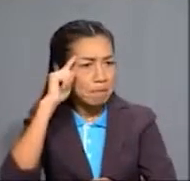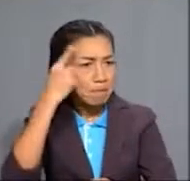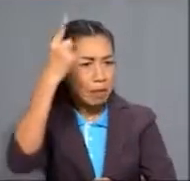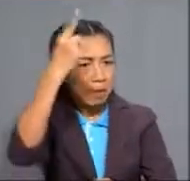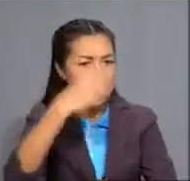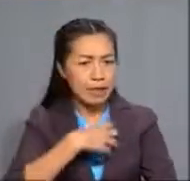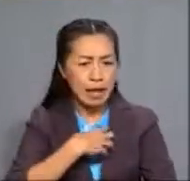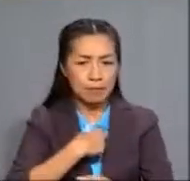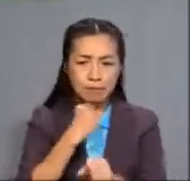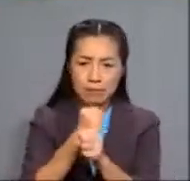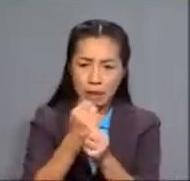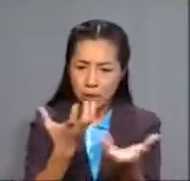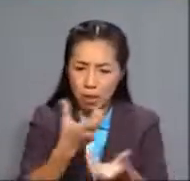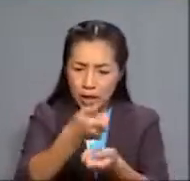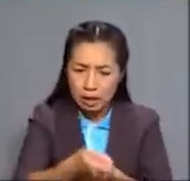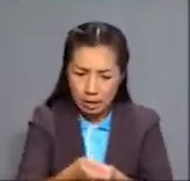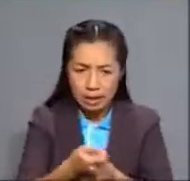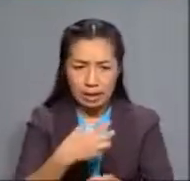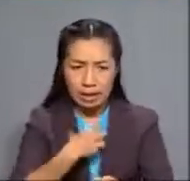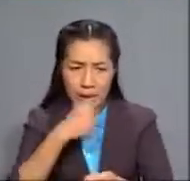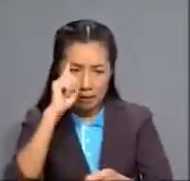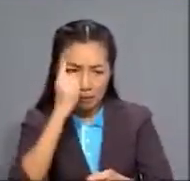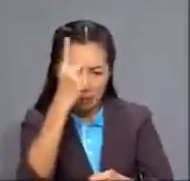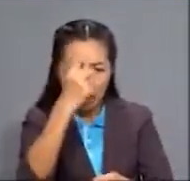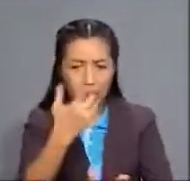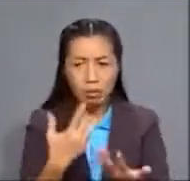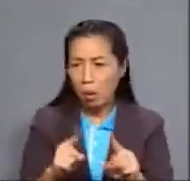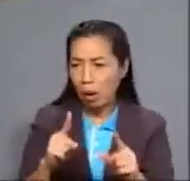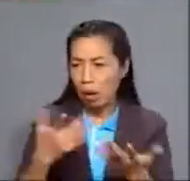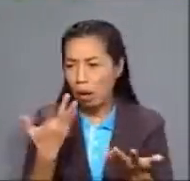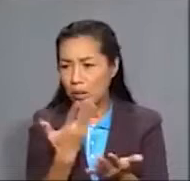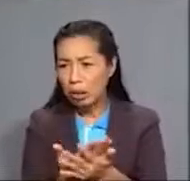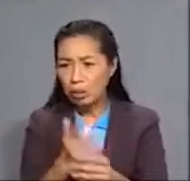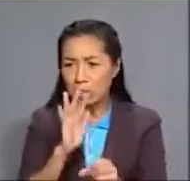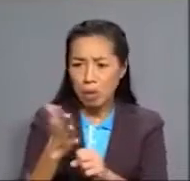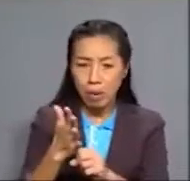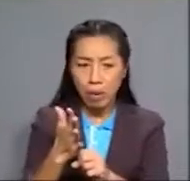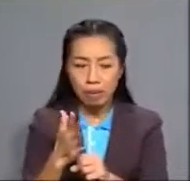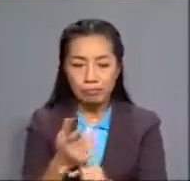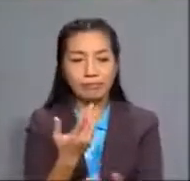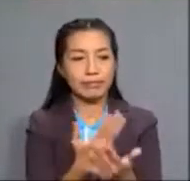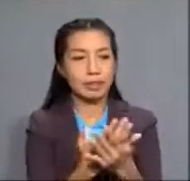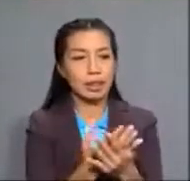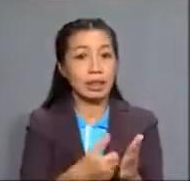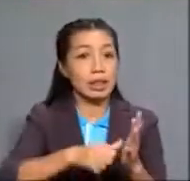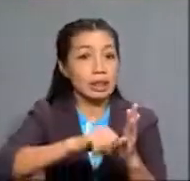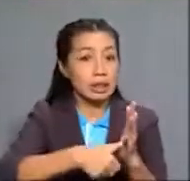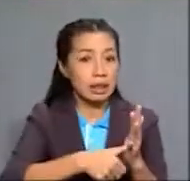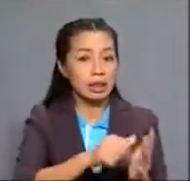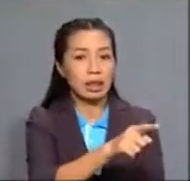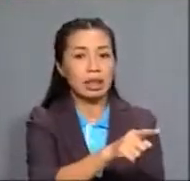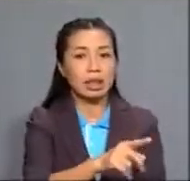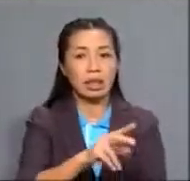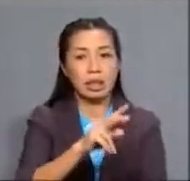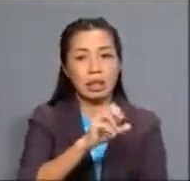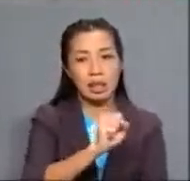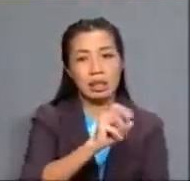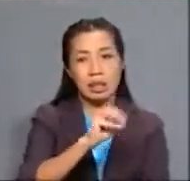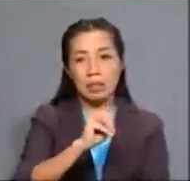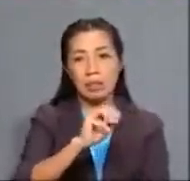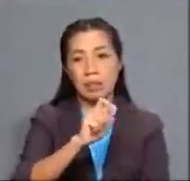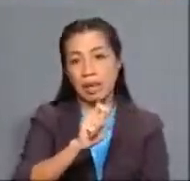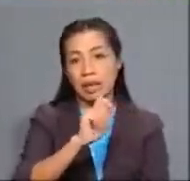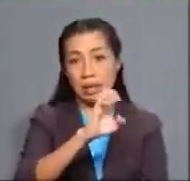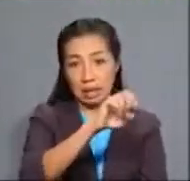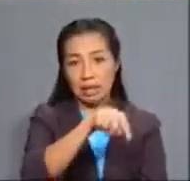ไรก็ตามแล้วขาดเงินทุนการให้ความช่วยเหลือสินเชื่อ SMAE ก็ถือว่าเป็นโอกาสของเกษตรกรเพราะว่